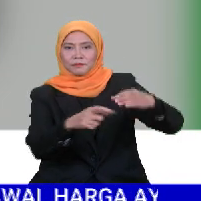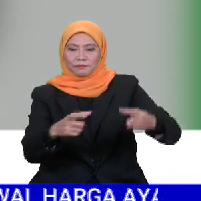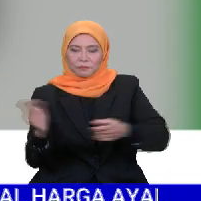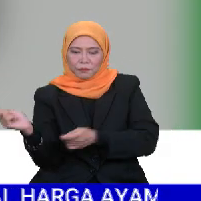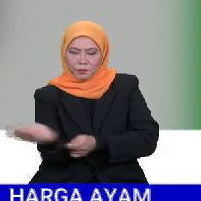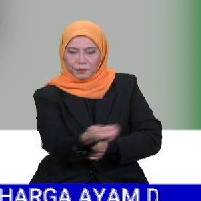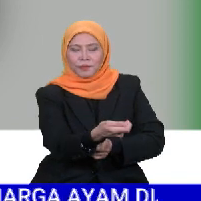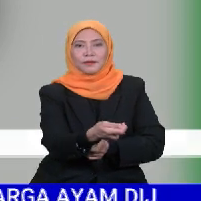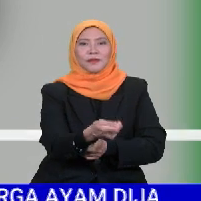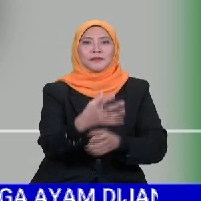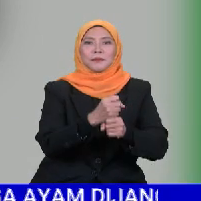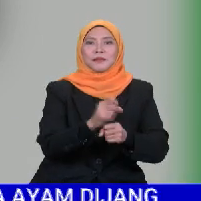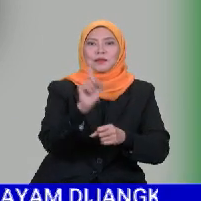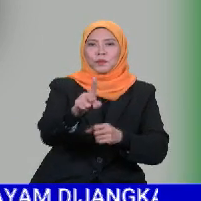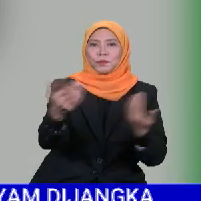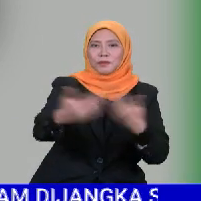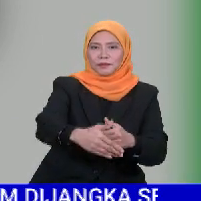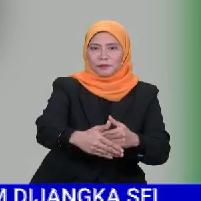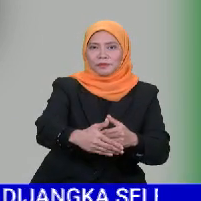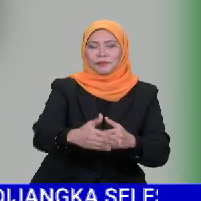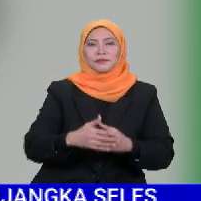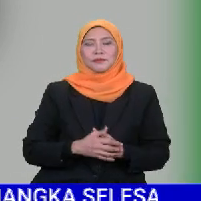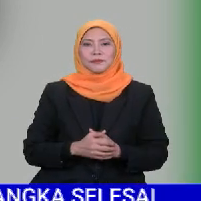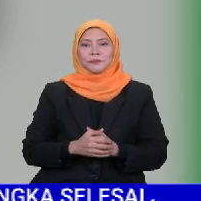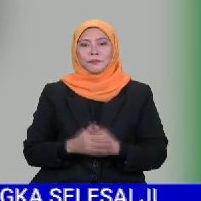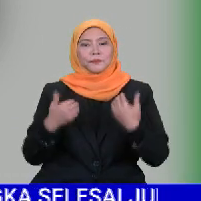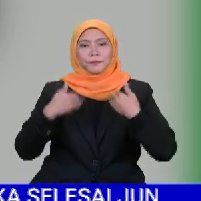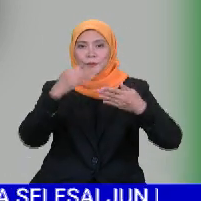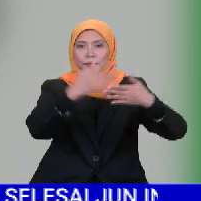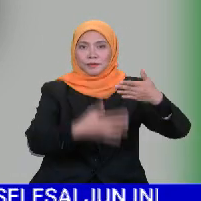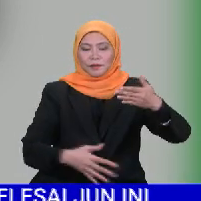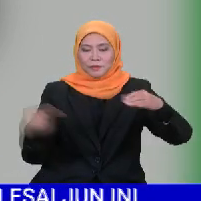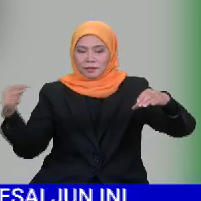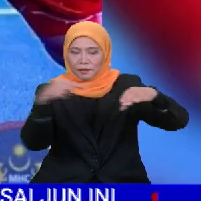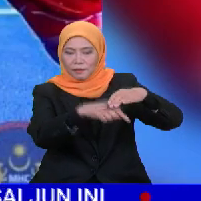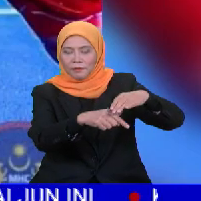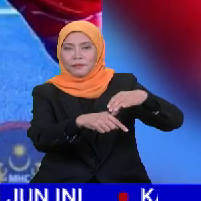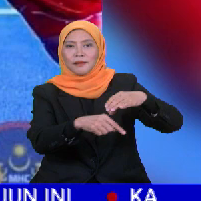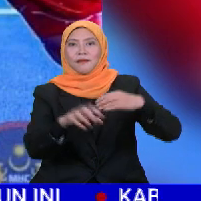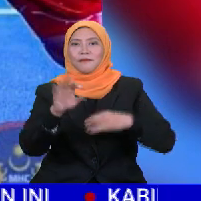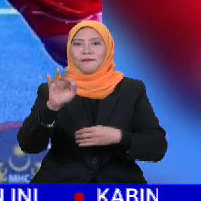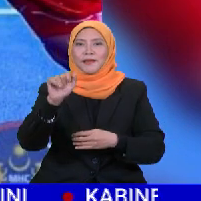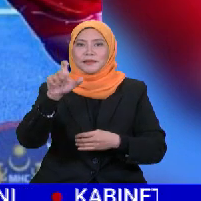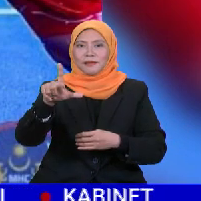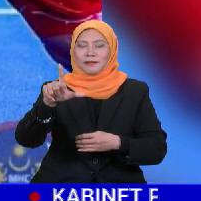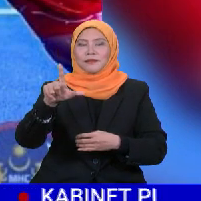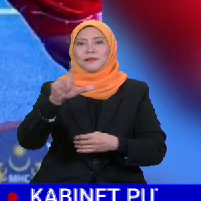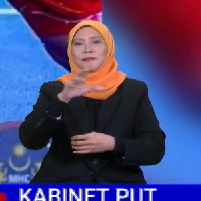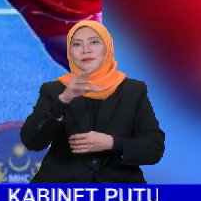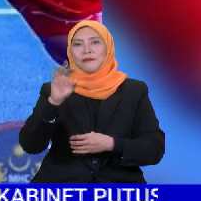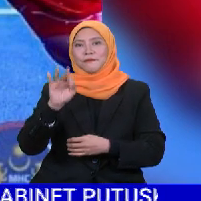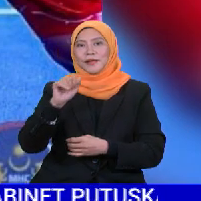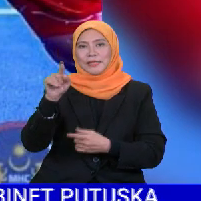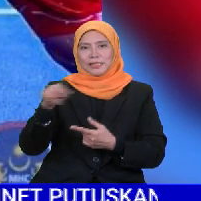penalti dan 1 penalti stroke. Turut berada dalam senarai penjaring ialah Faizal Saari, Muhammad Syaril Sabah,